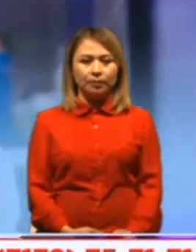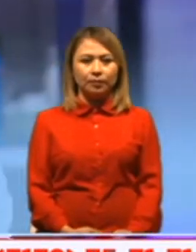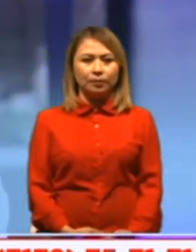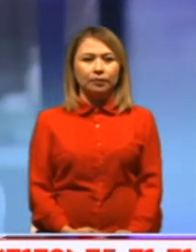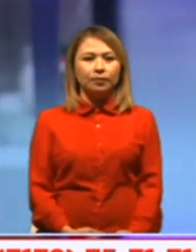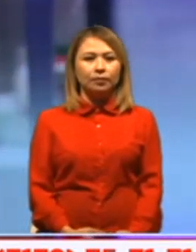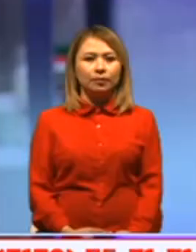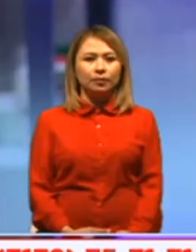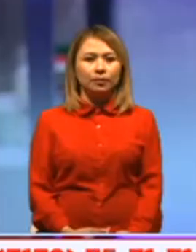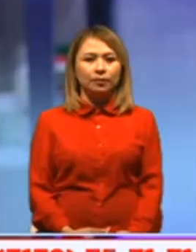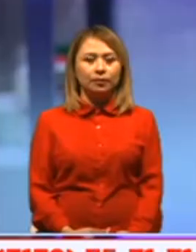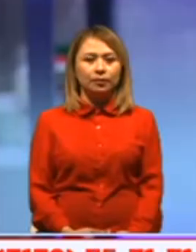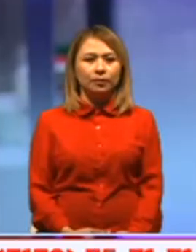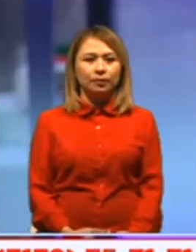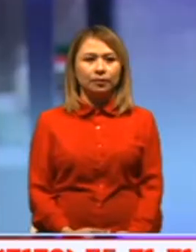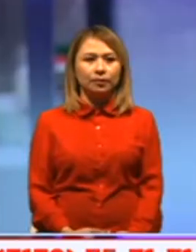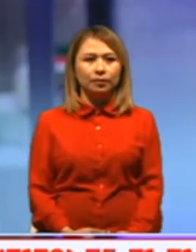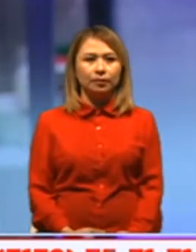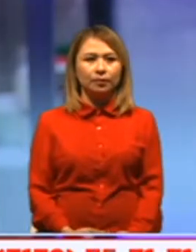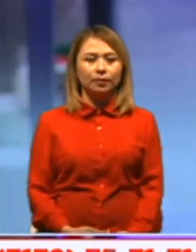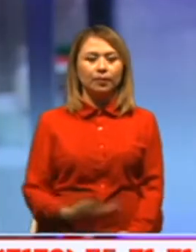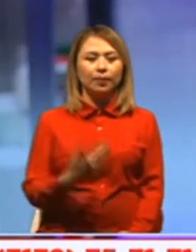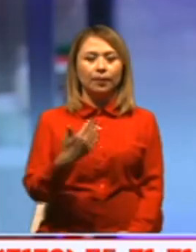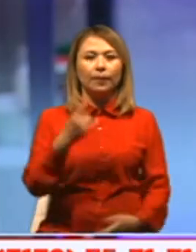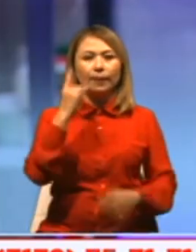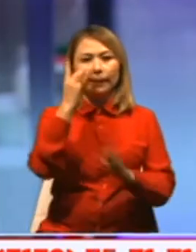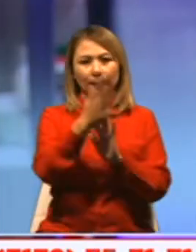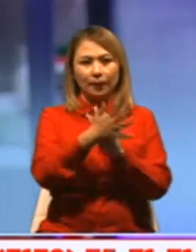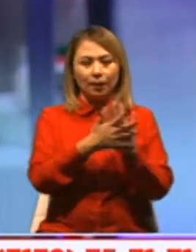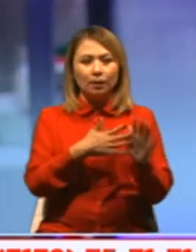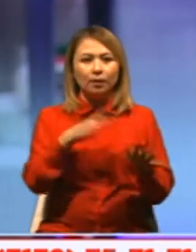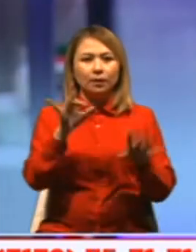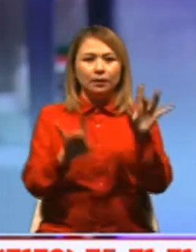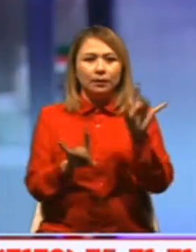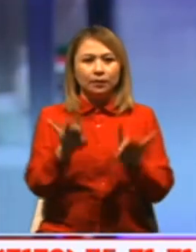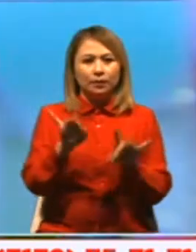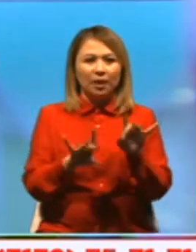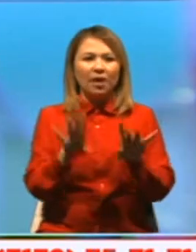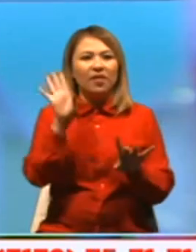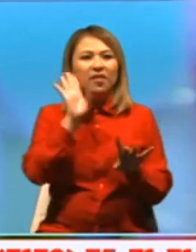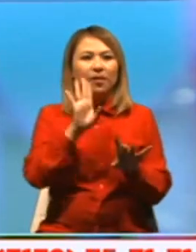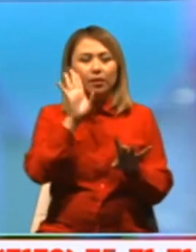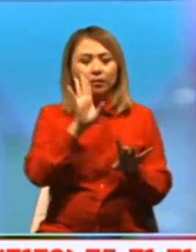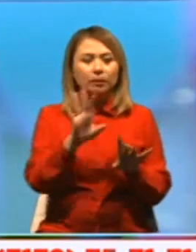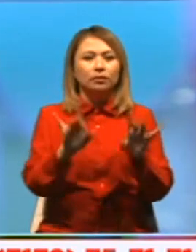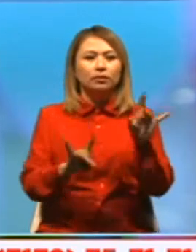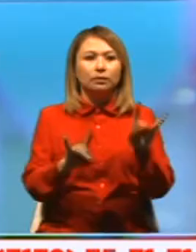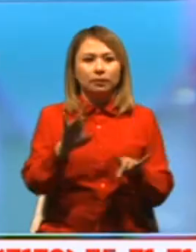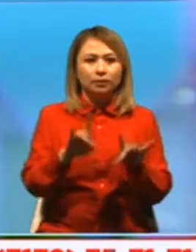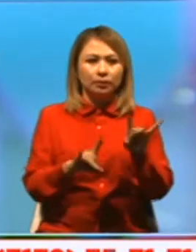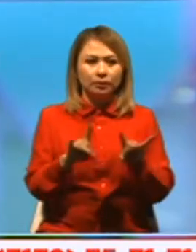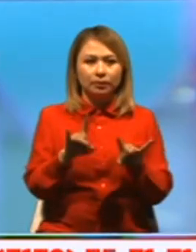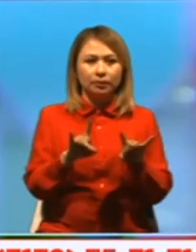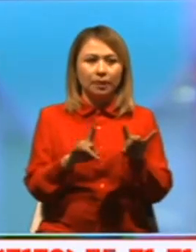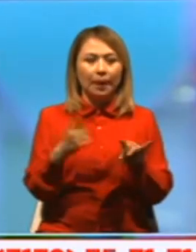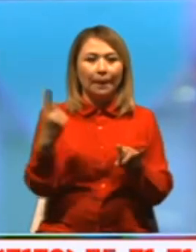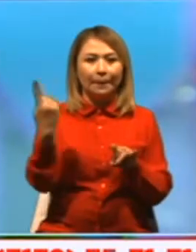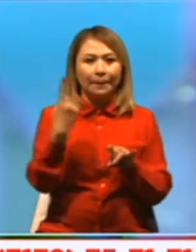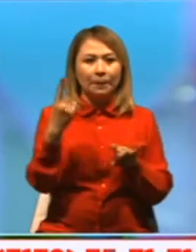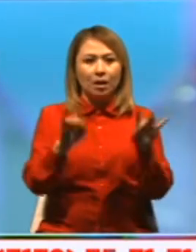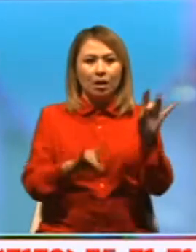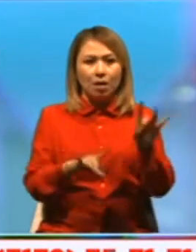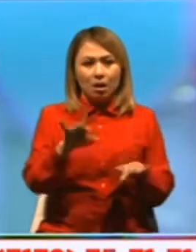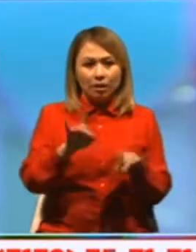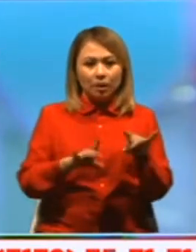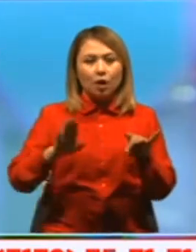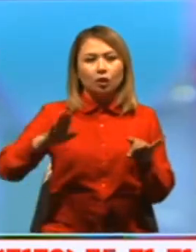керек? Сұрағын түсіндік, бұл кісі айтады, қайнаған суларды. Иә, дұрыс, қайнаған суды бірінші қайнатып, суды